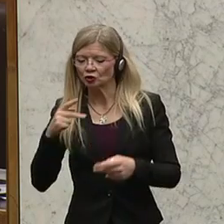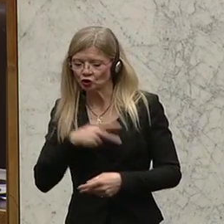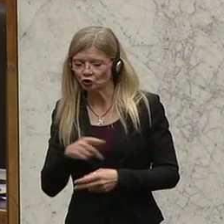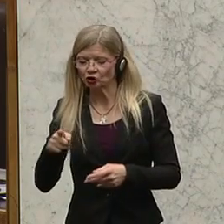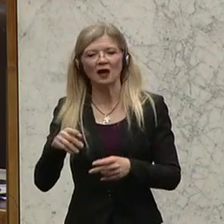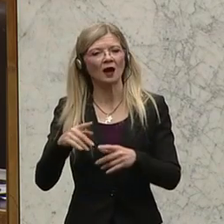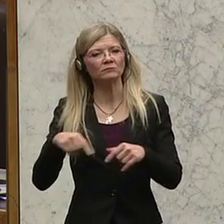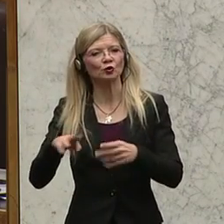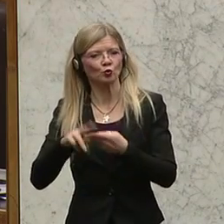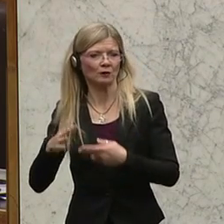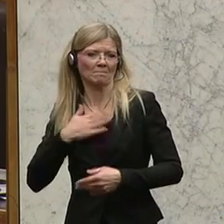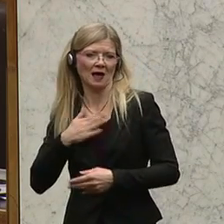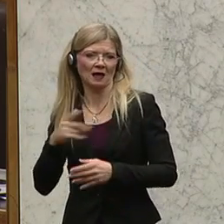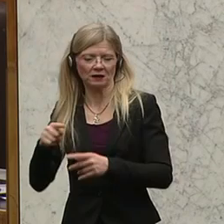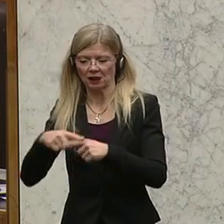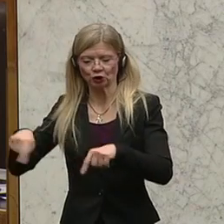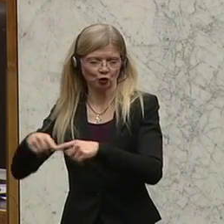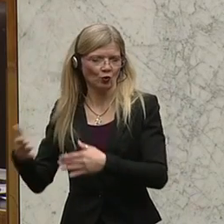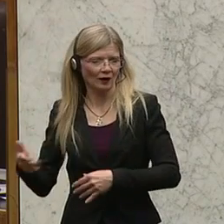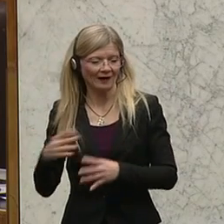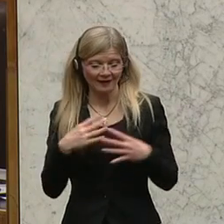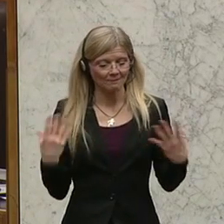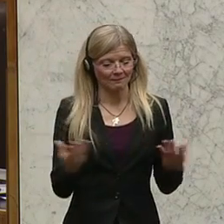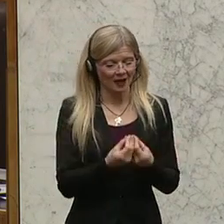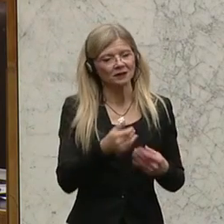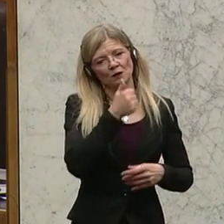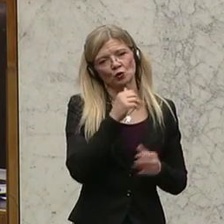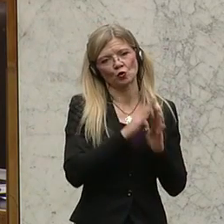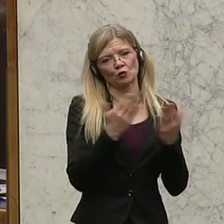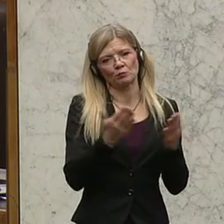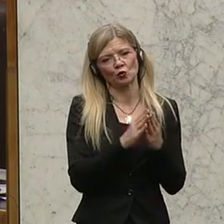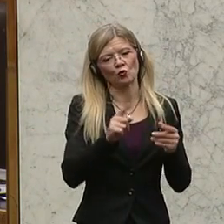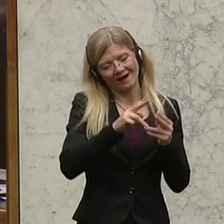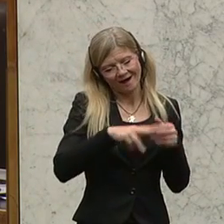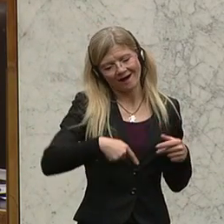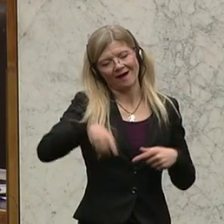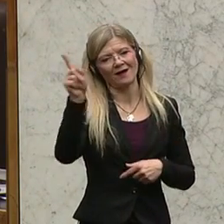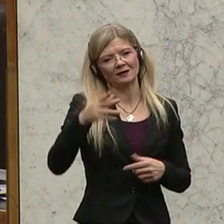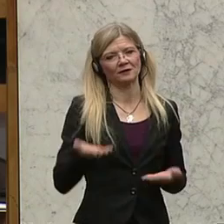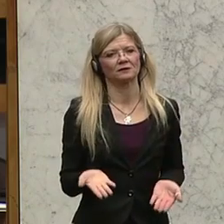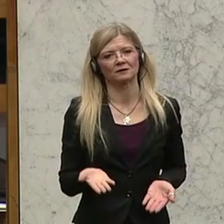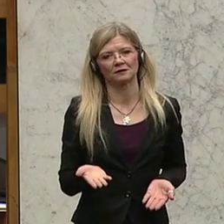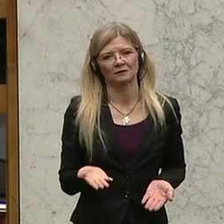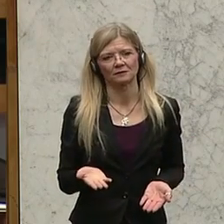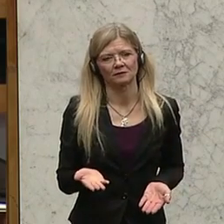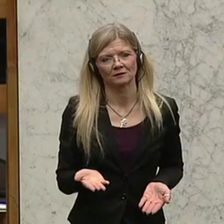Sozialressort und mein Ressort, gemeinsam das Grünbuch mit den Optionen erledigt. Zweiter